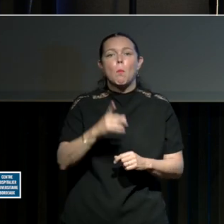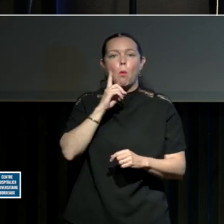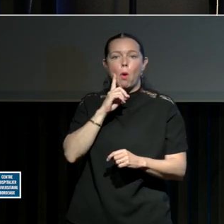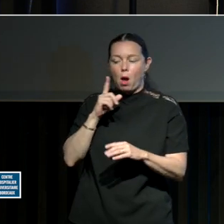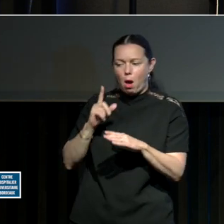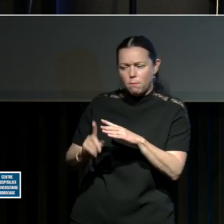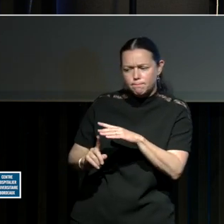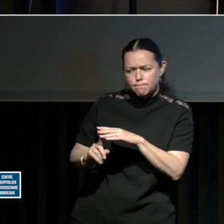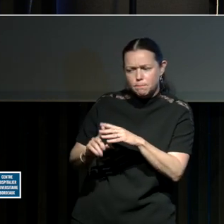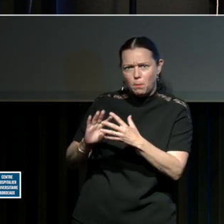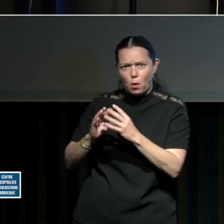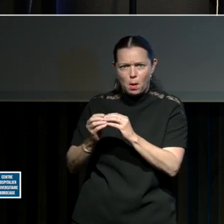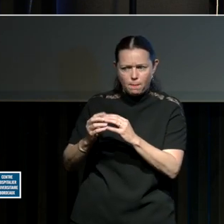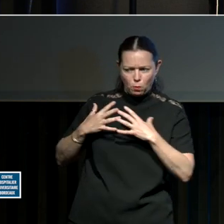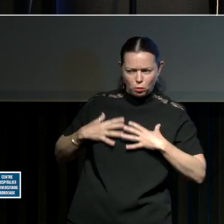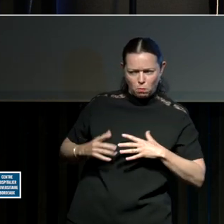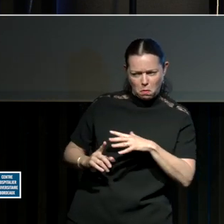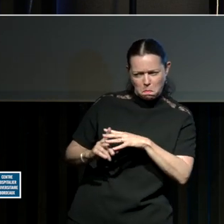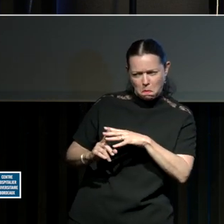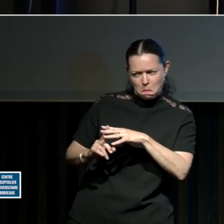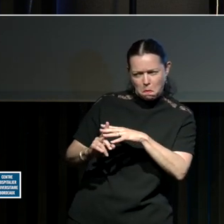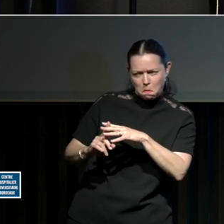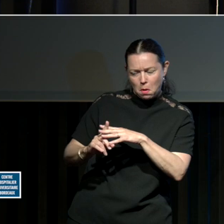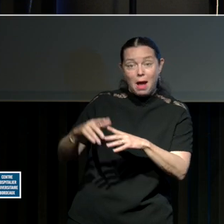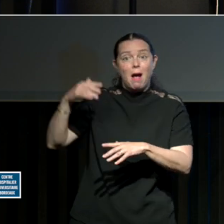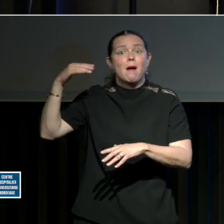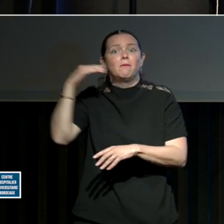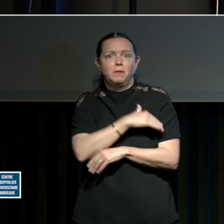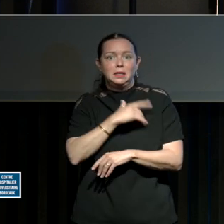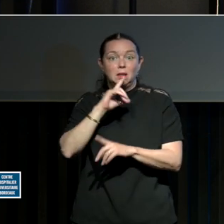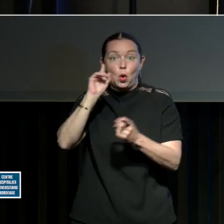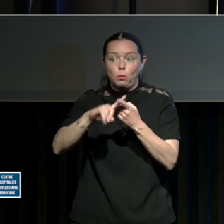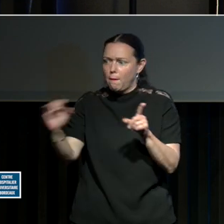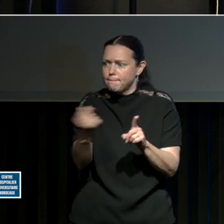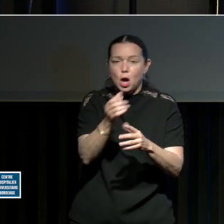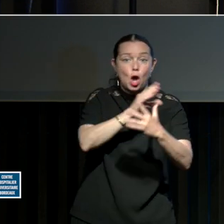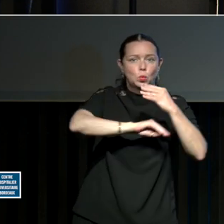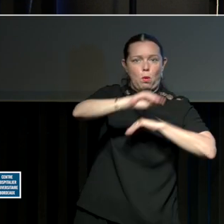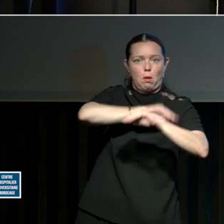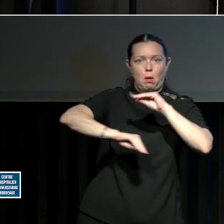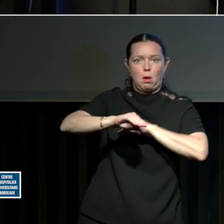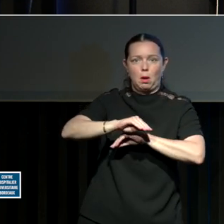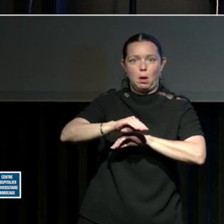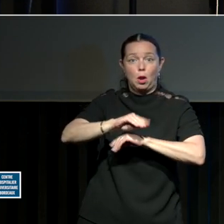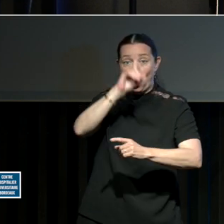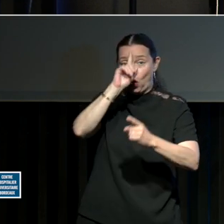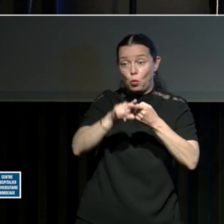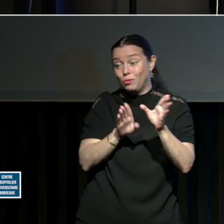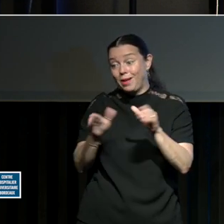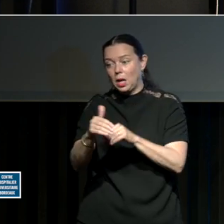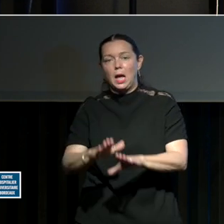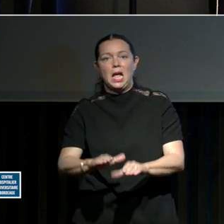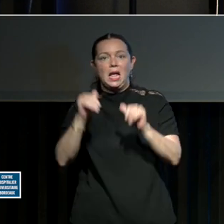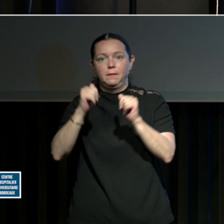comportements problématiques, c'est de pouvoir faciliter le plus rapidement possible l'accès aux soins pour éviter la survenue